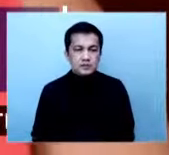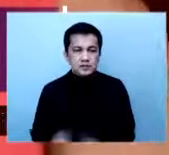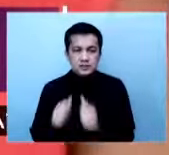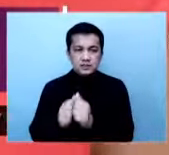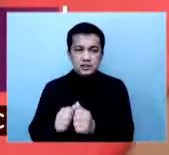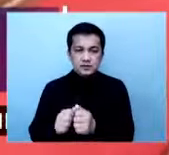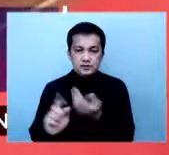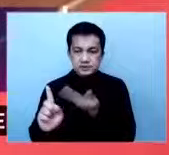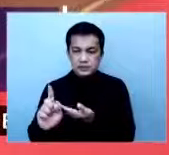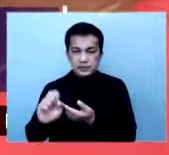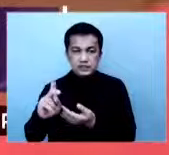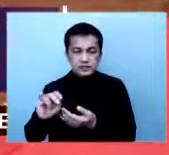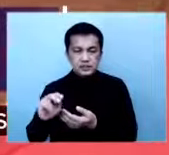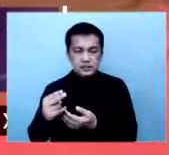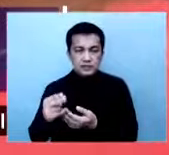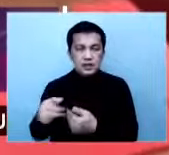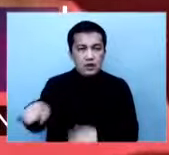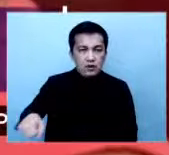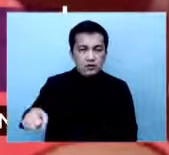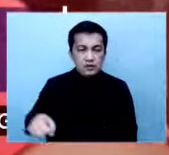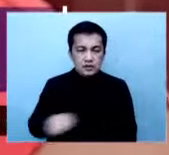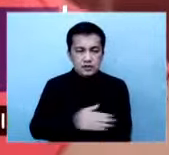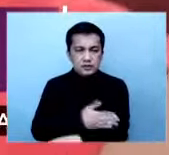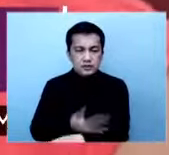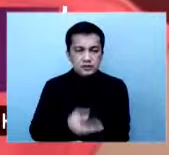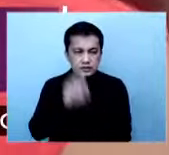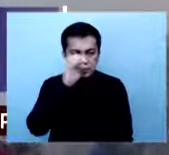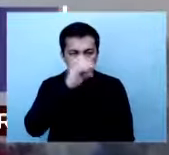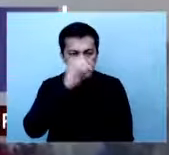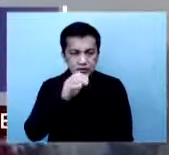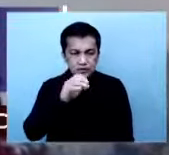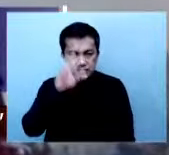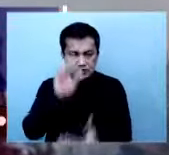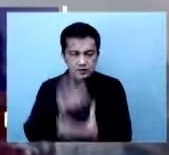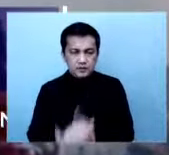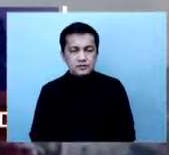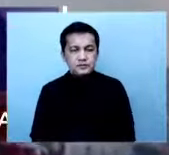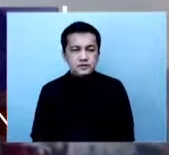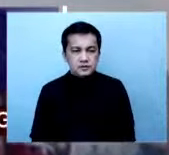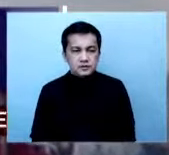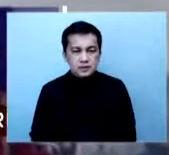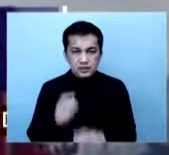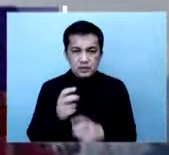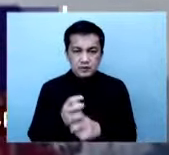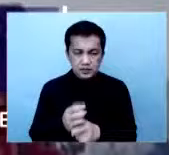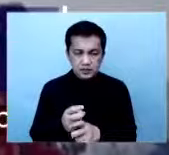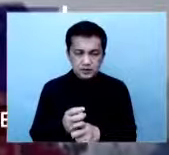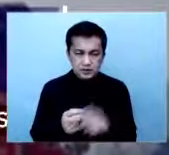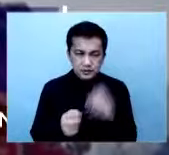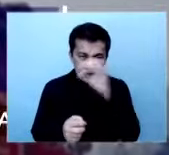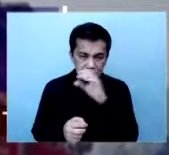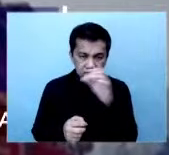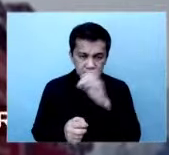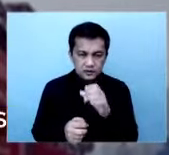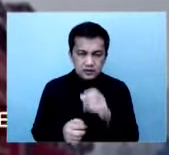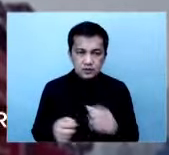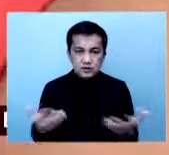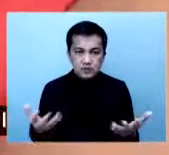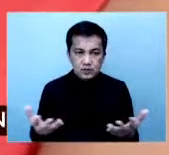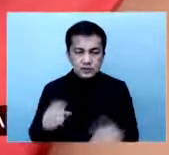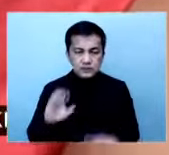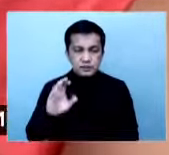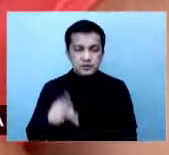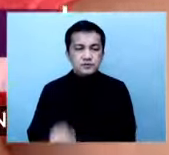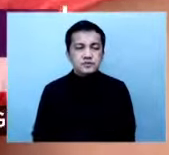na hawak-hawak ang anak hinahanap niya ang kanyang asawa pahirapan pa ang paghahanap lalo't Wala siyang